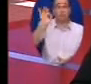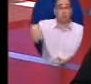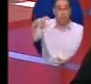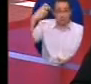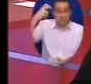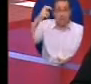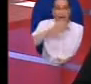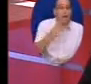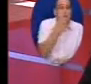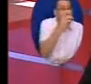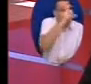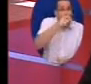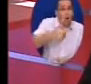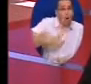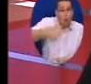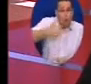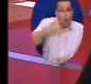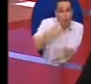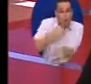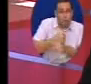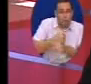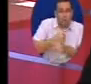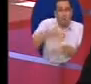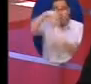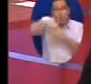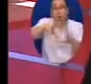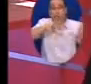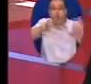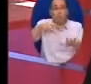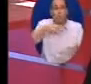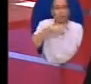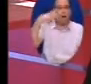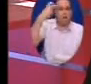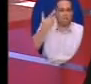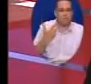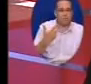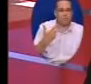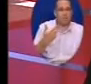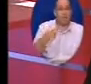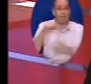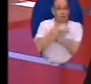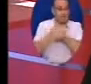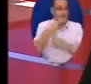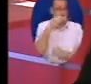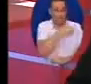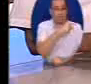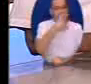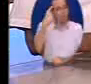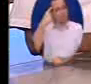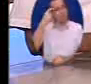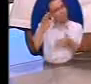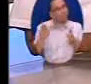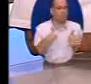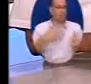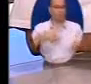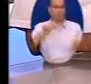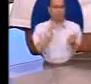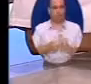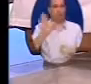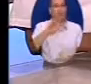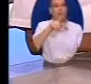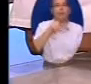מעובדי המנהלה הם ערבים, יש 800 עובדי מנהלה. באוניברסיטה העברית החליטו ללכת בכיוון אחר. נגיד עכשיו שלום לדוקטור טאבת אבו